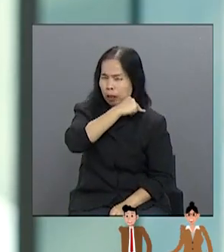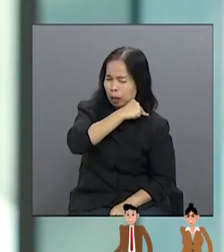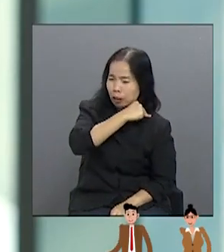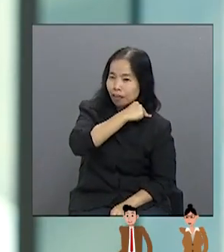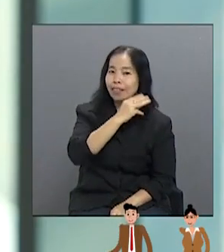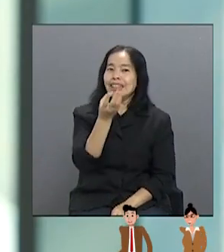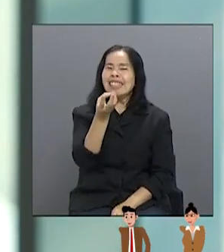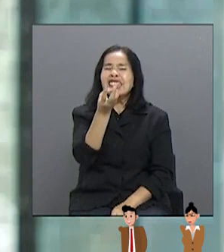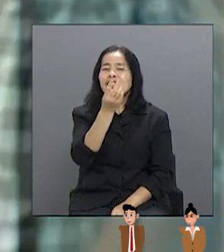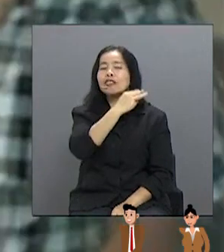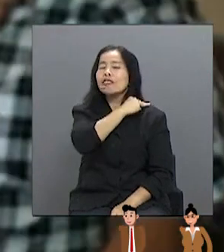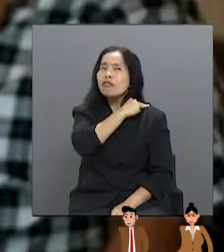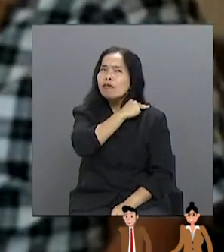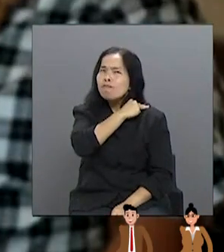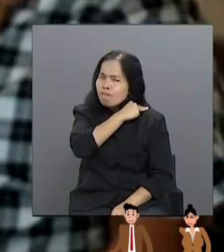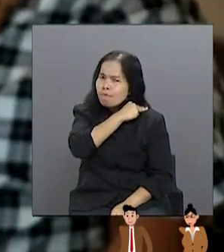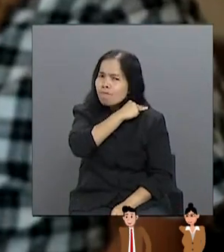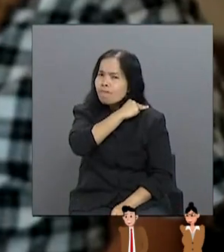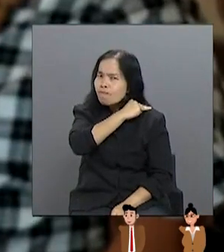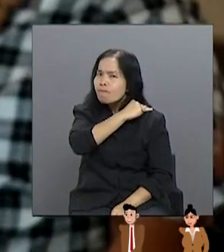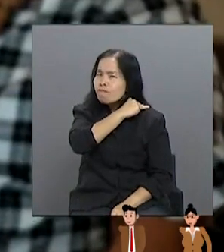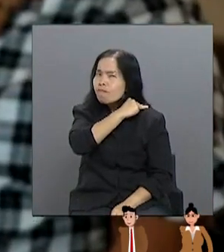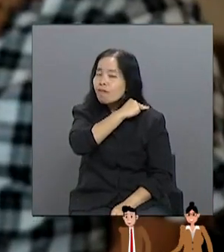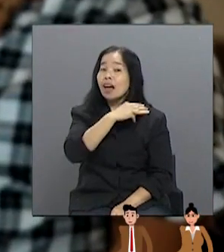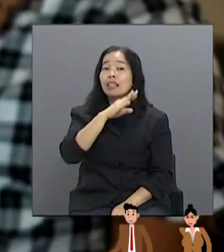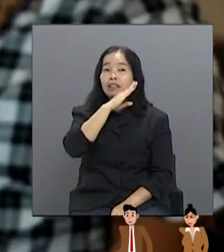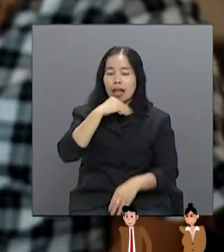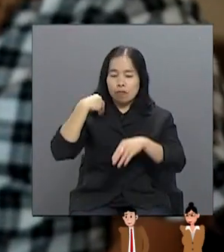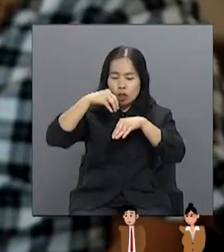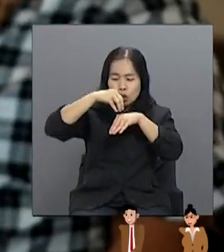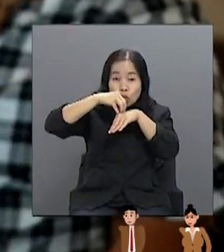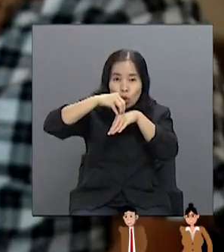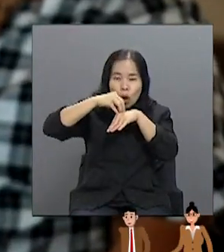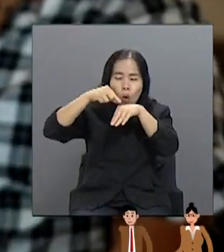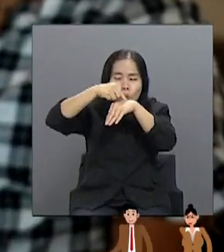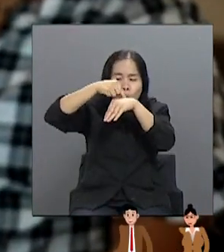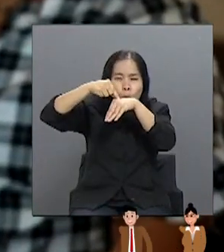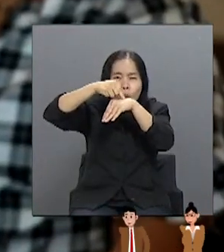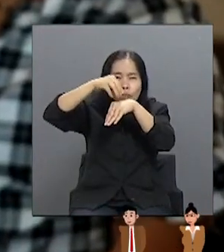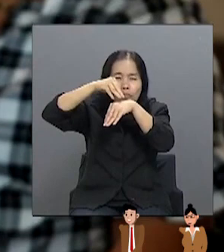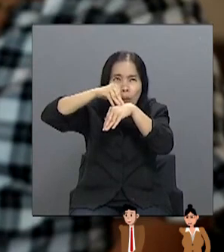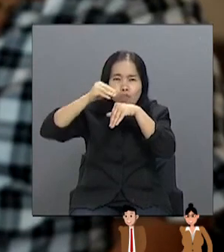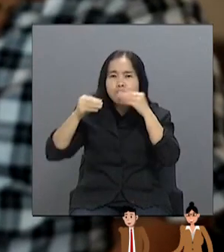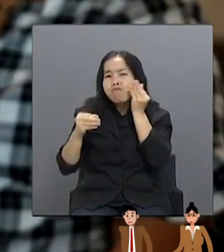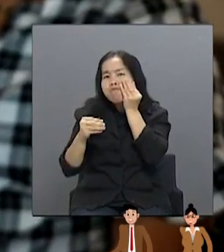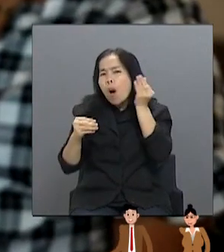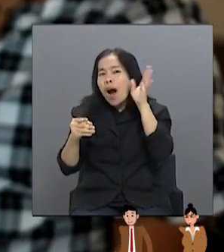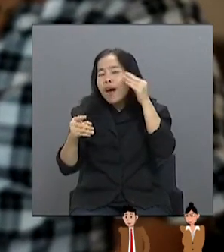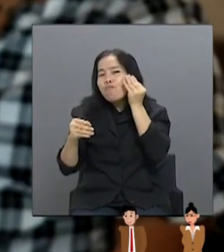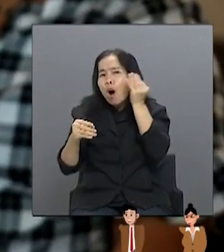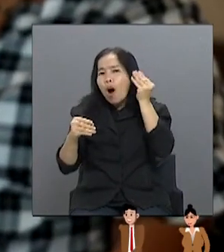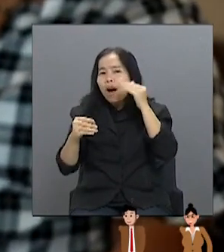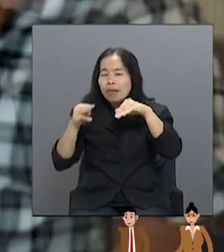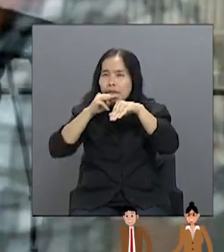งเราก็ลองคลึงถ้าเป็นทริกเกอร์พอยต์มันจะเป็นจุดกลมๆถ้าเราลองรู้สึกว่ามันมีจุดที่แน่น